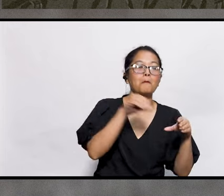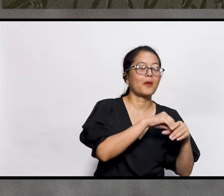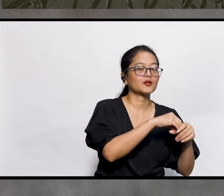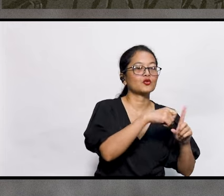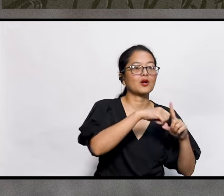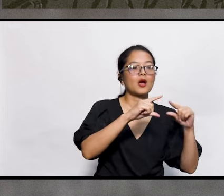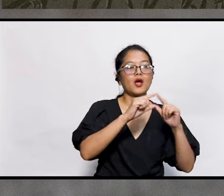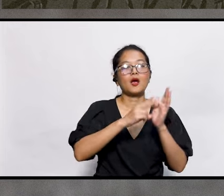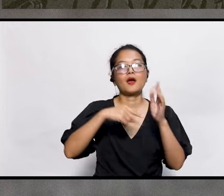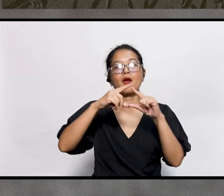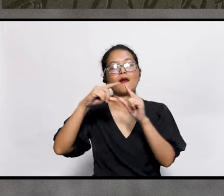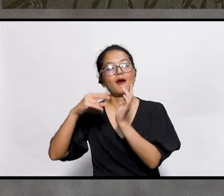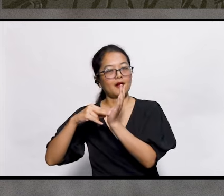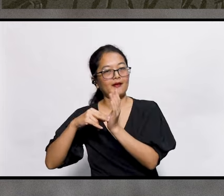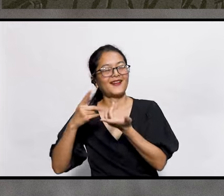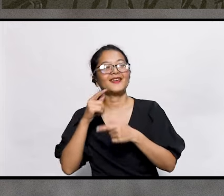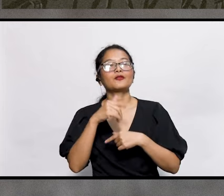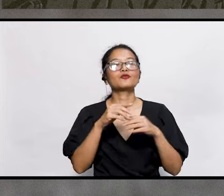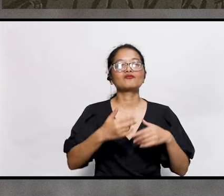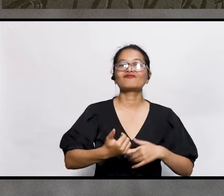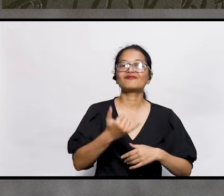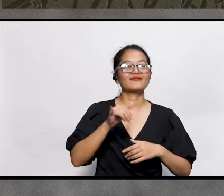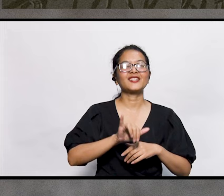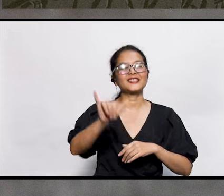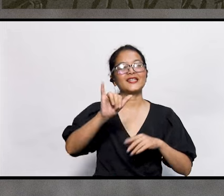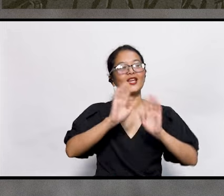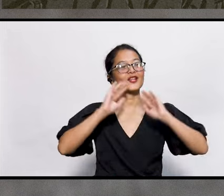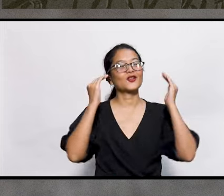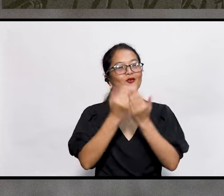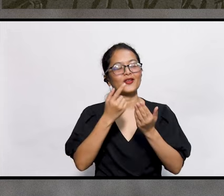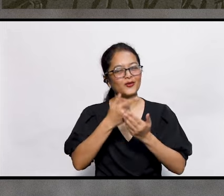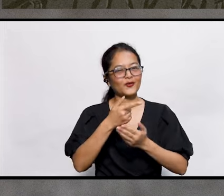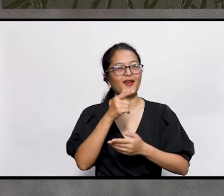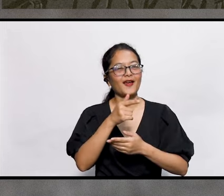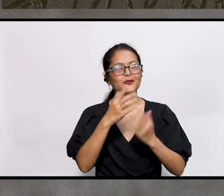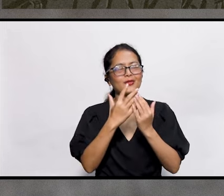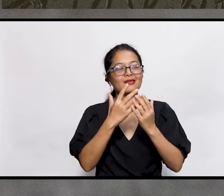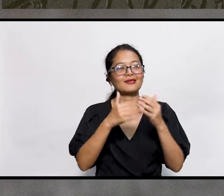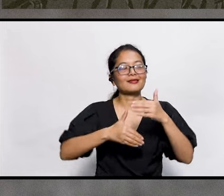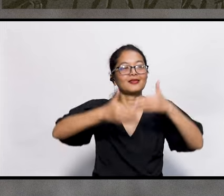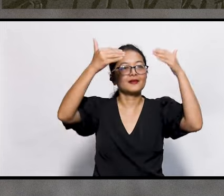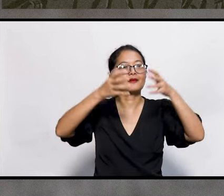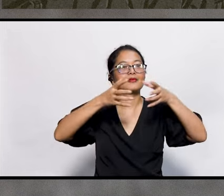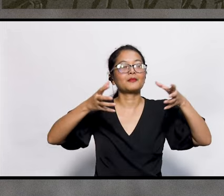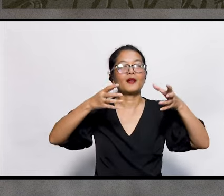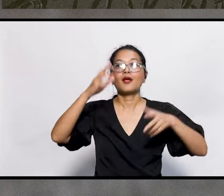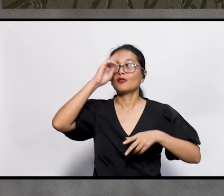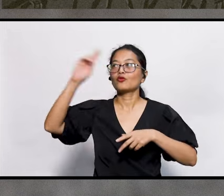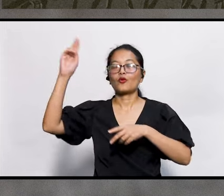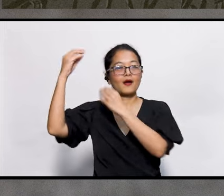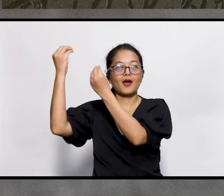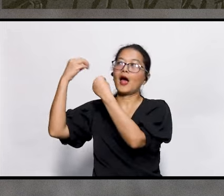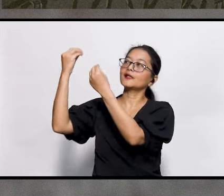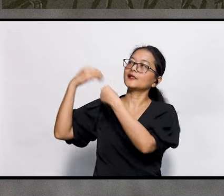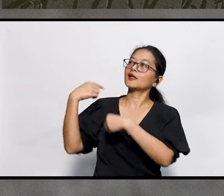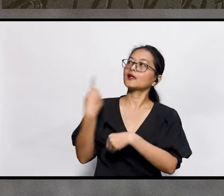gerbangnya itu dan Tuhan mengajarkan kita bahwa praise opens the Gateway pujian itu